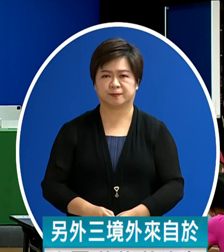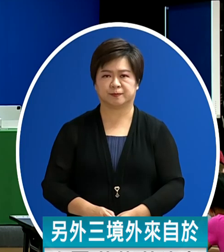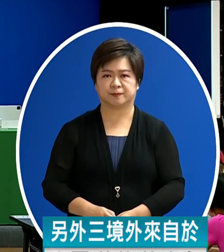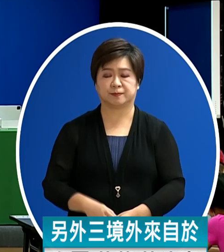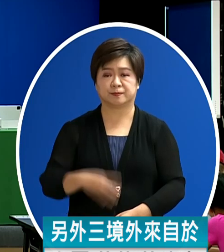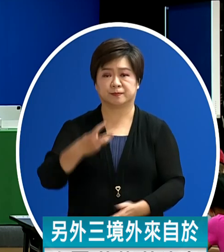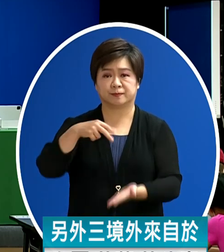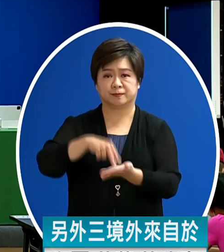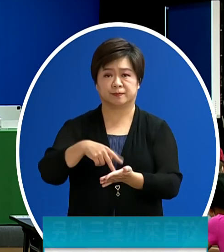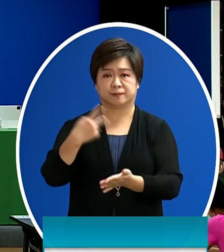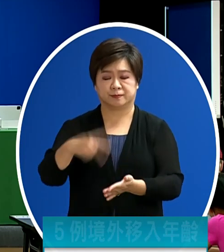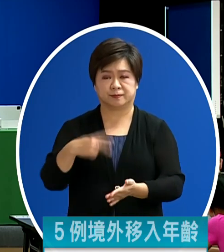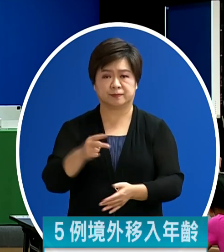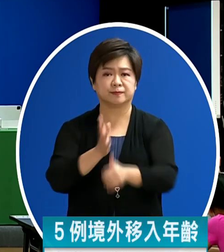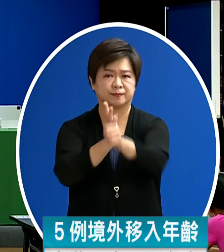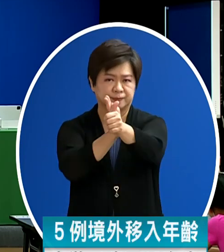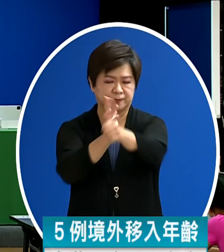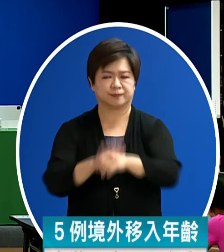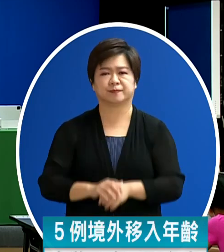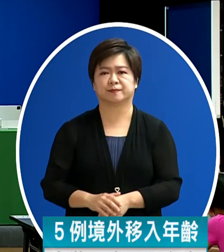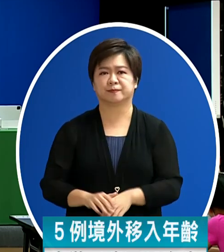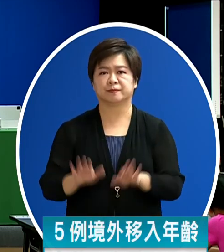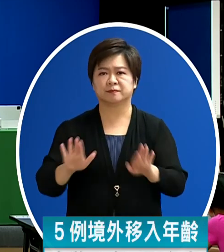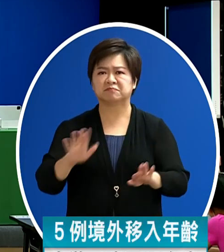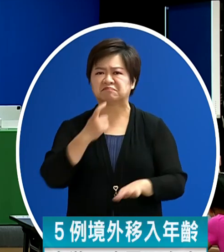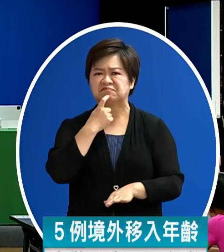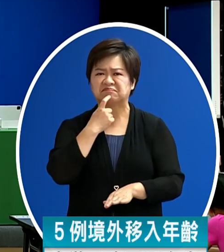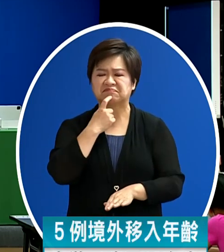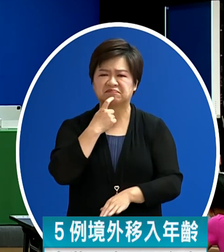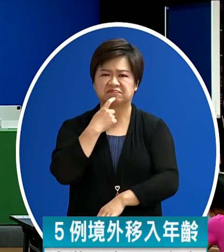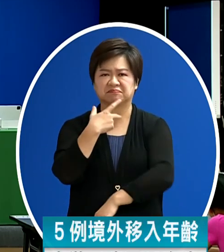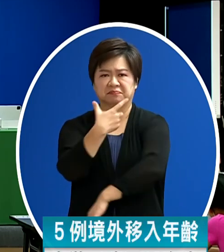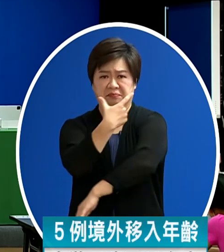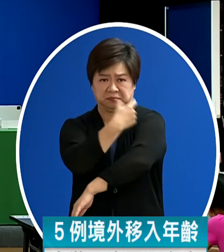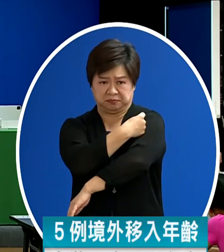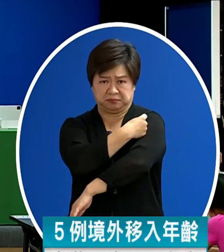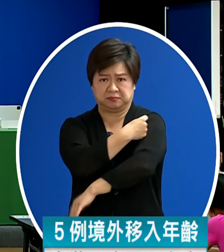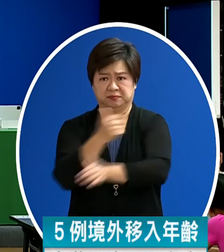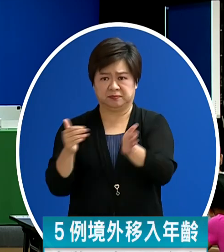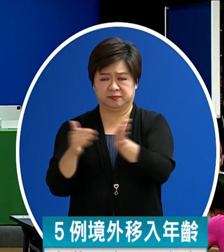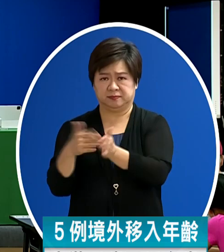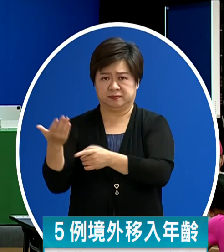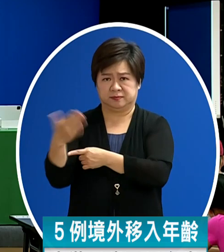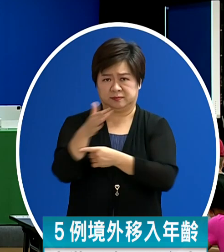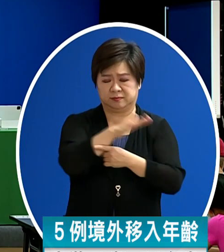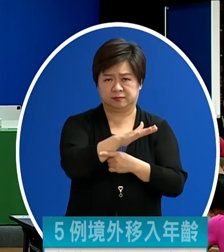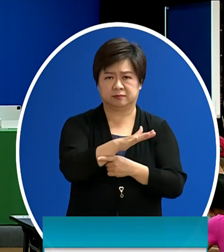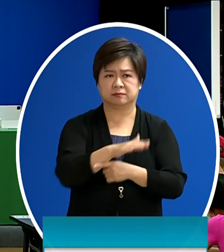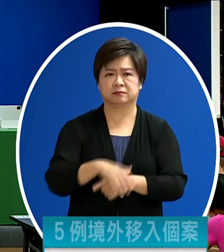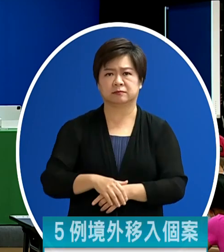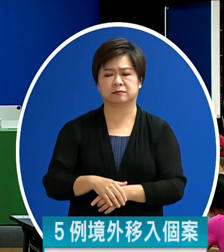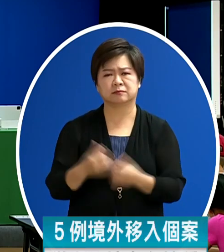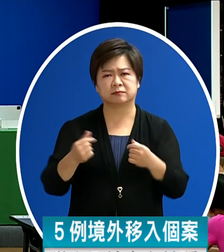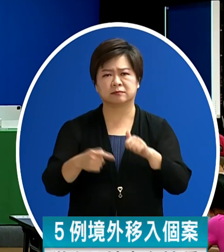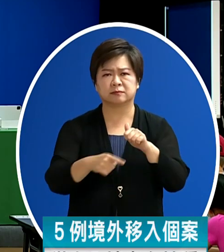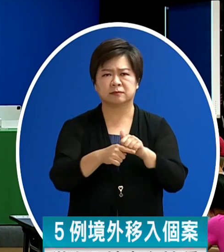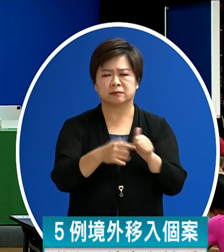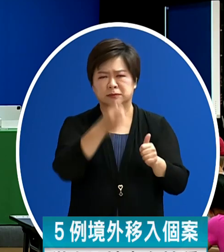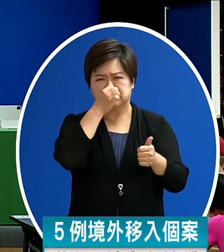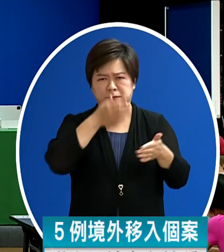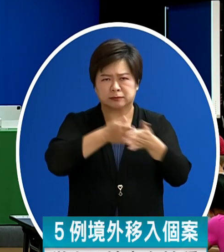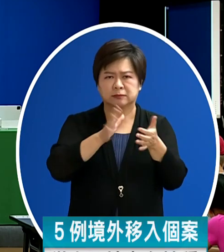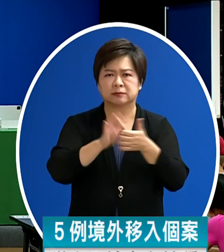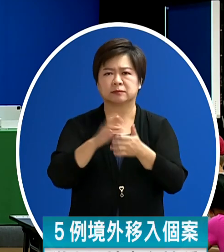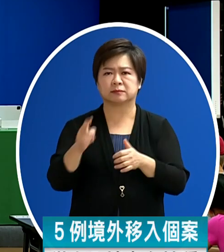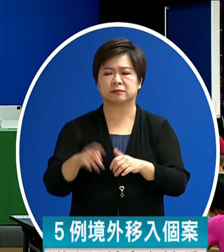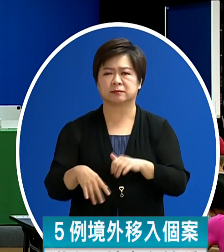部长好，三立第二次提问，想问一下，就是说现在疑似因为疫苗死亡的这个解剖的案例并没有相验血栓并且老板低下症候